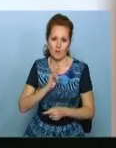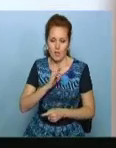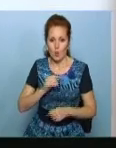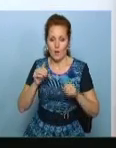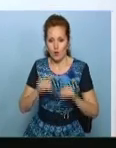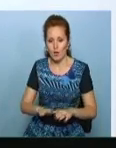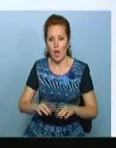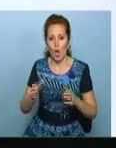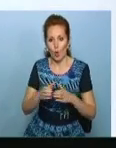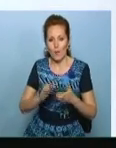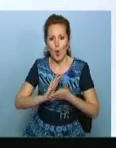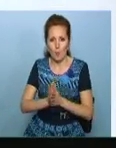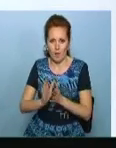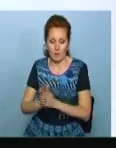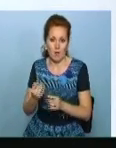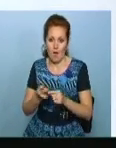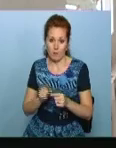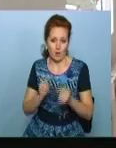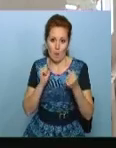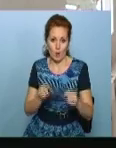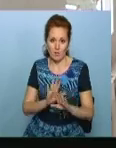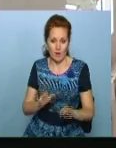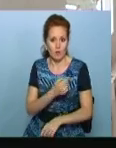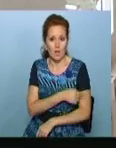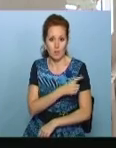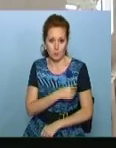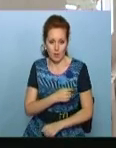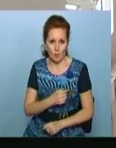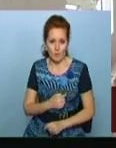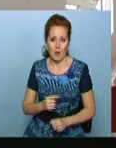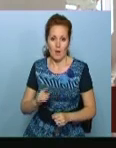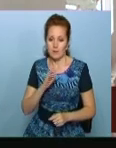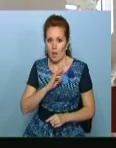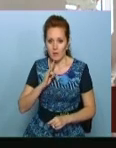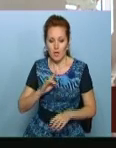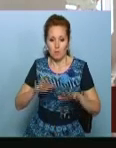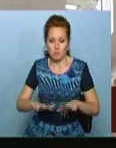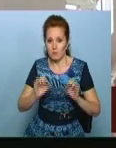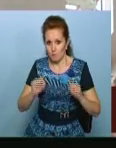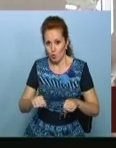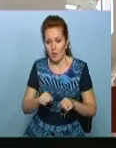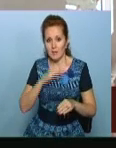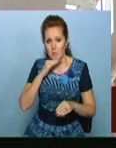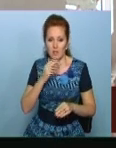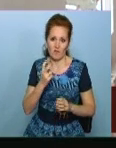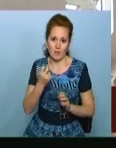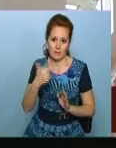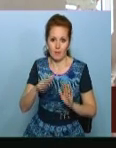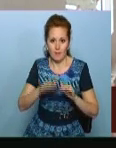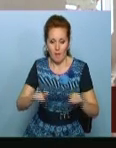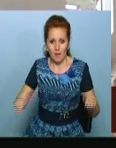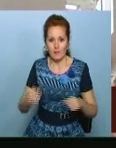уплотнить. Тем более, что это не противоречит Санпину. В садик будет приниматься не 190 детей, а 230 человек. И вот на эти